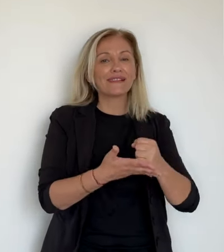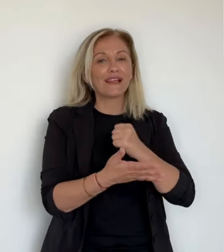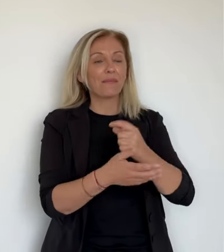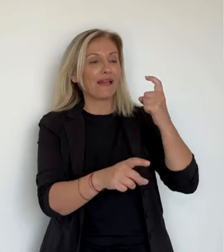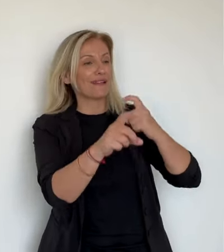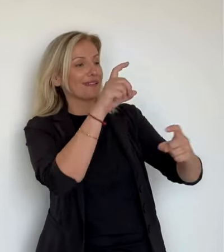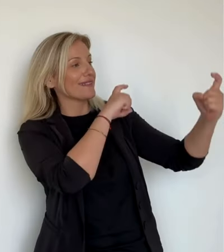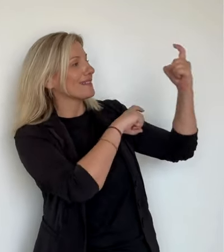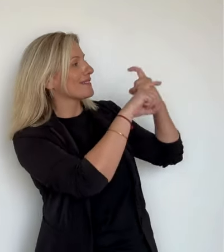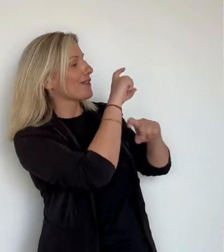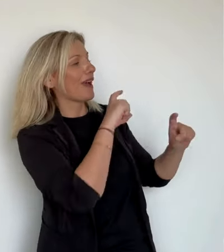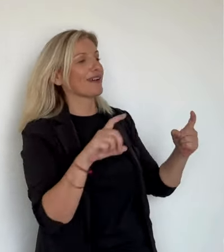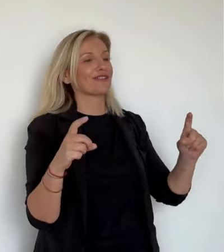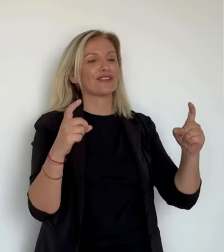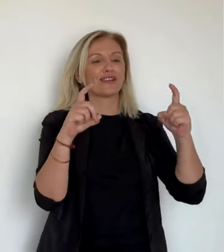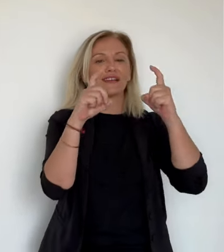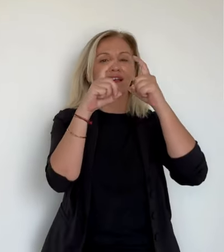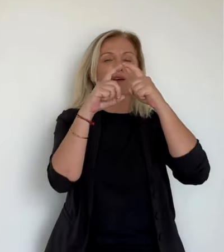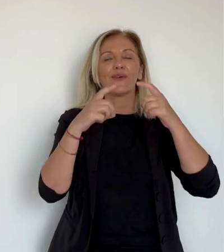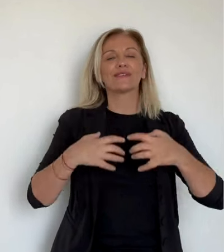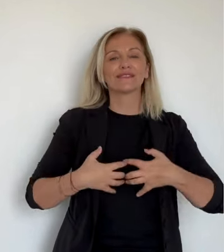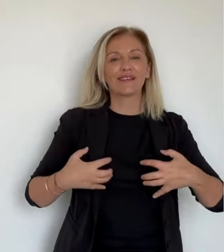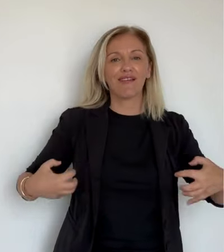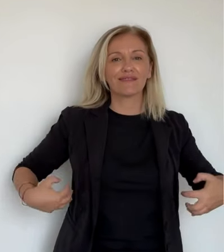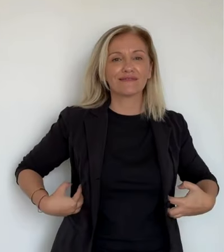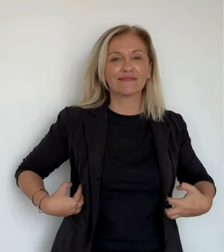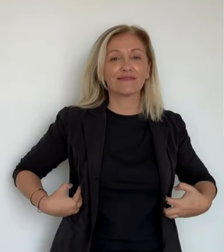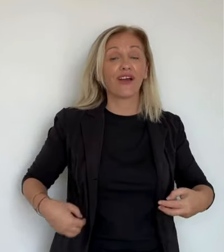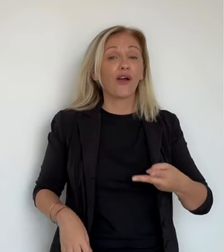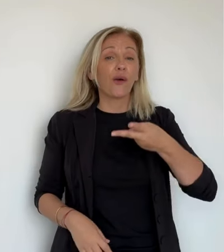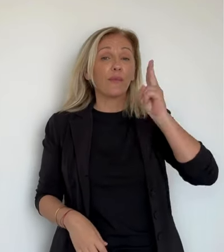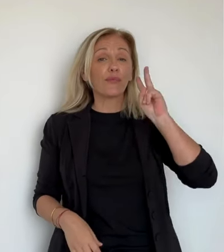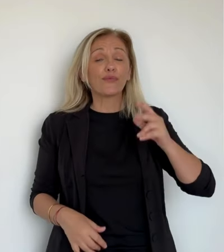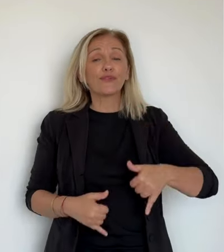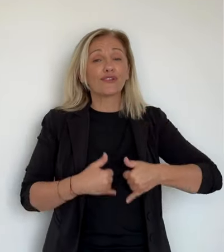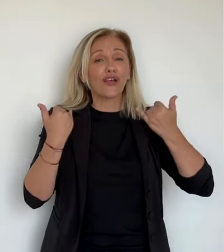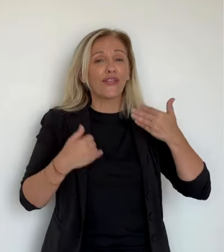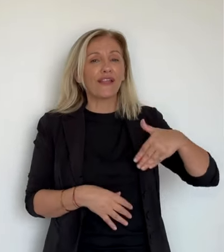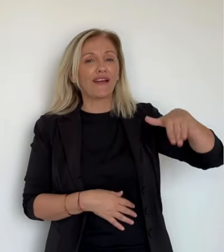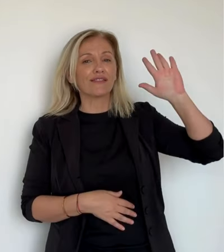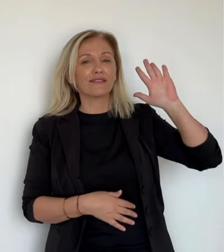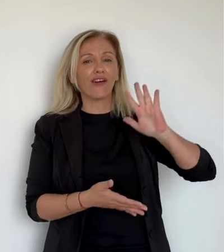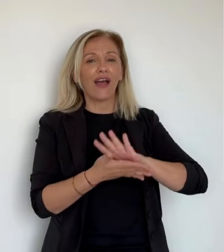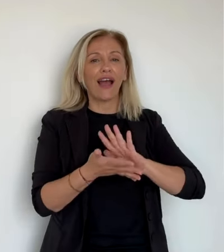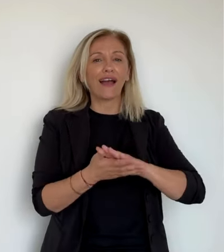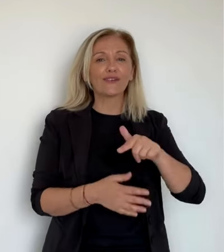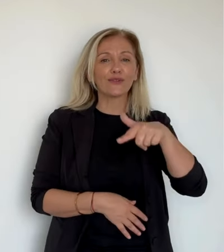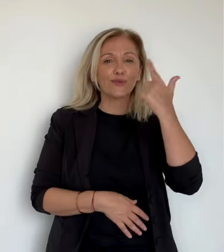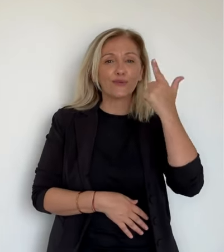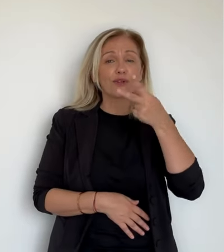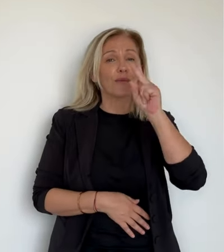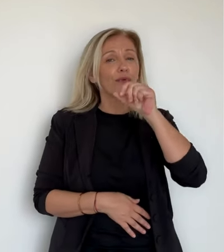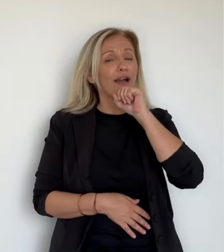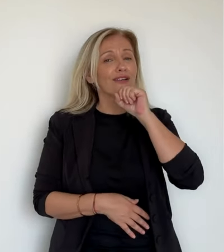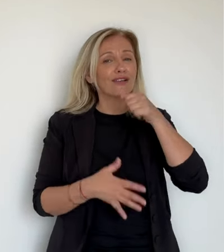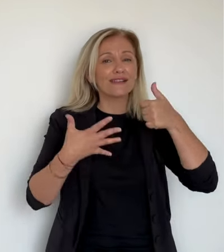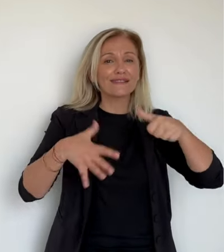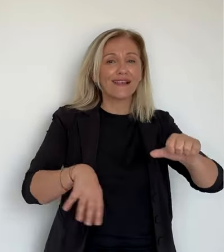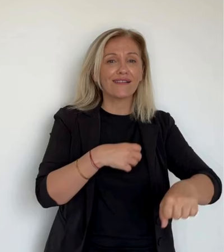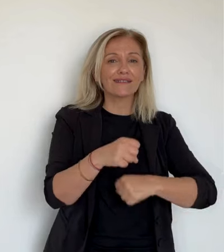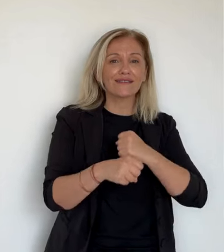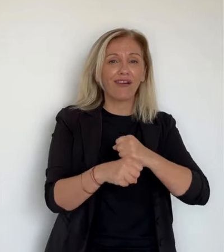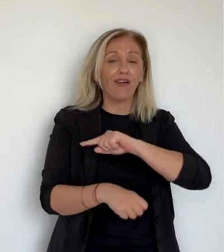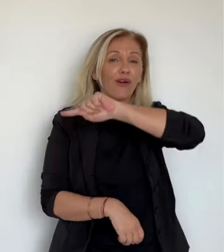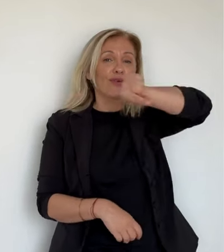sur l'histoire géo et les sciences. Le plus jeune candidat a 12 ans, le plus âgé 16. Et nous nous sommes rendus aujourd'hui au collège Simon Vinciguerra